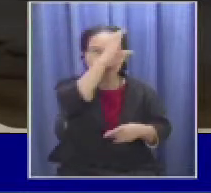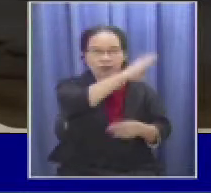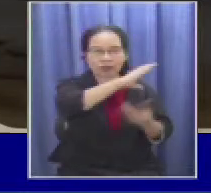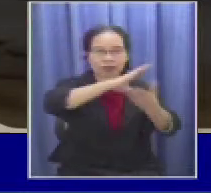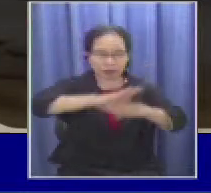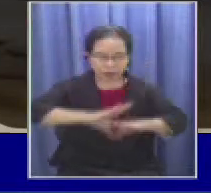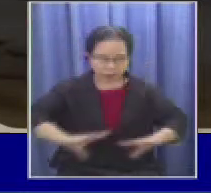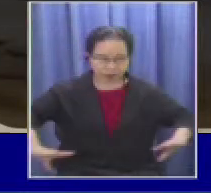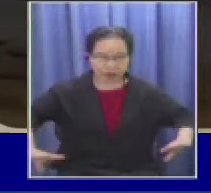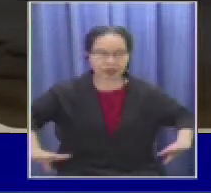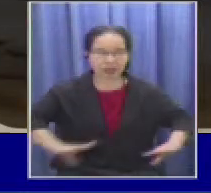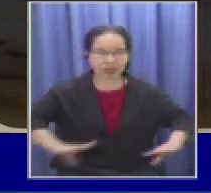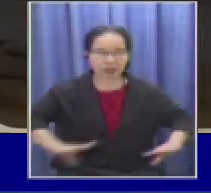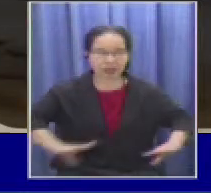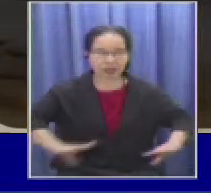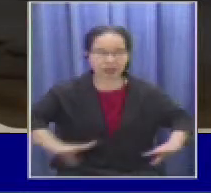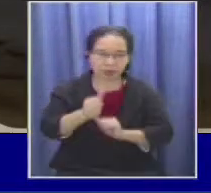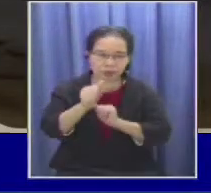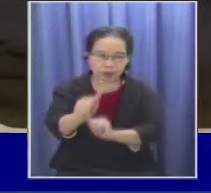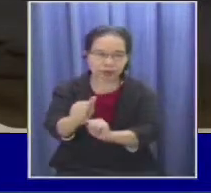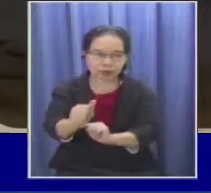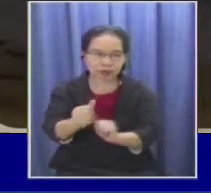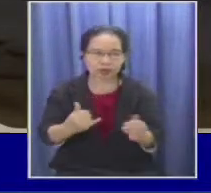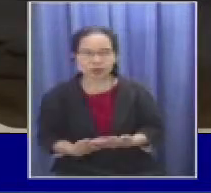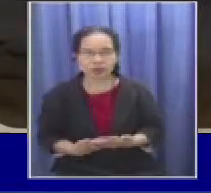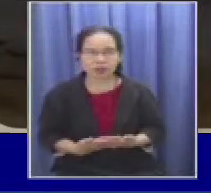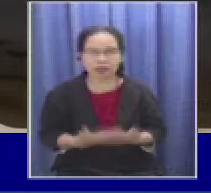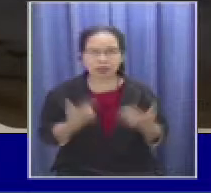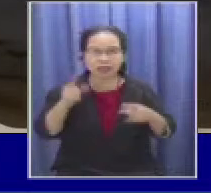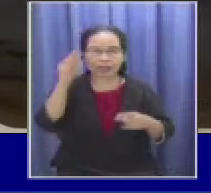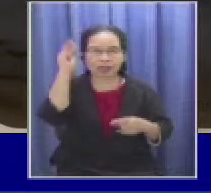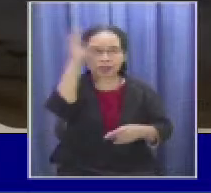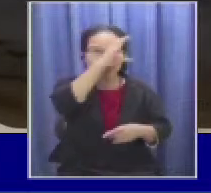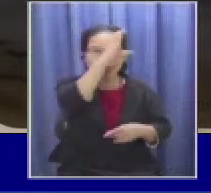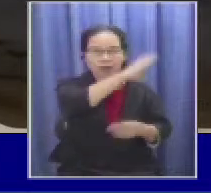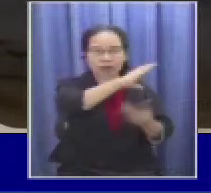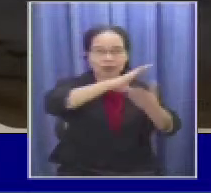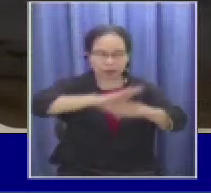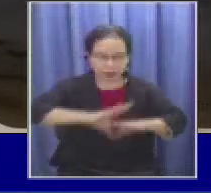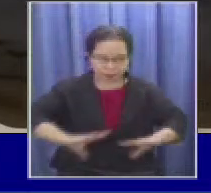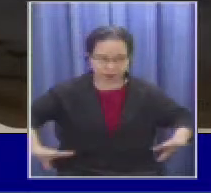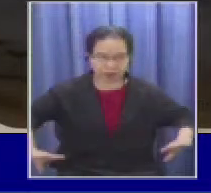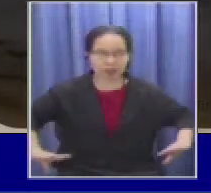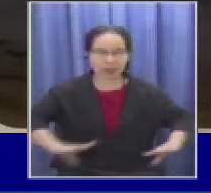manu nchiri bɔne na wanya papa manu nchiri bɔne na wanya papa